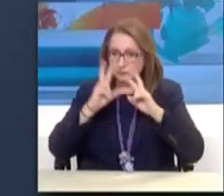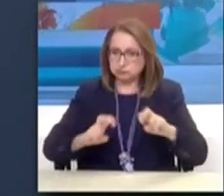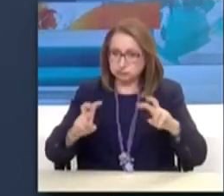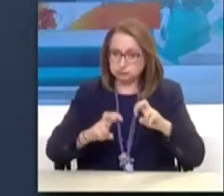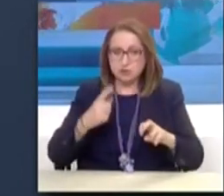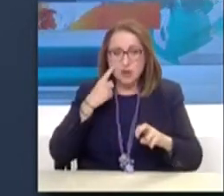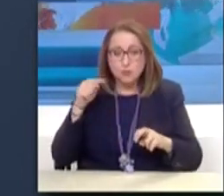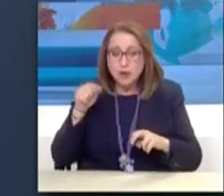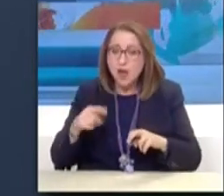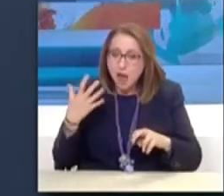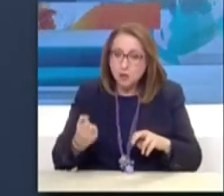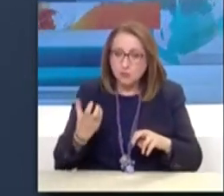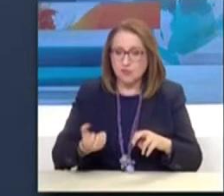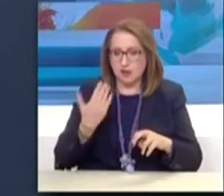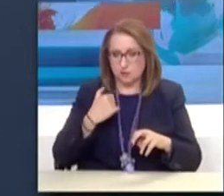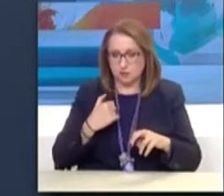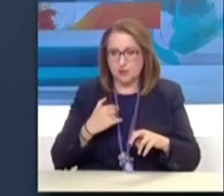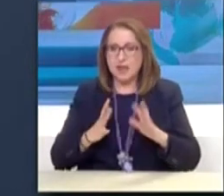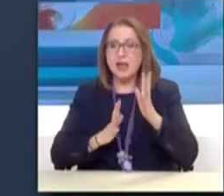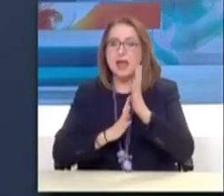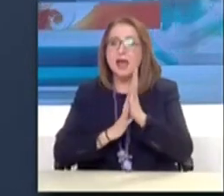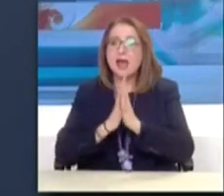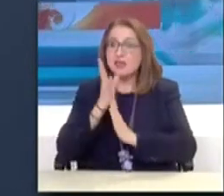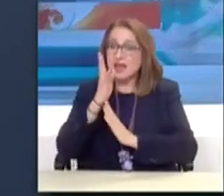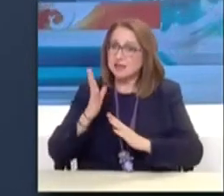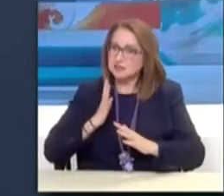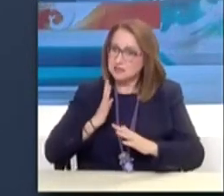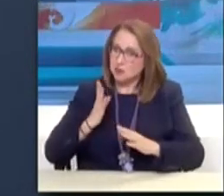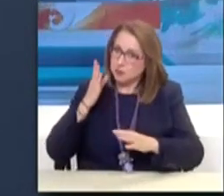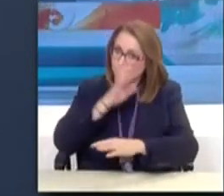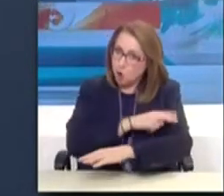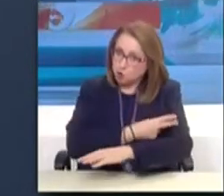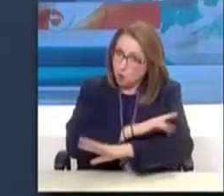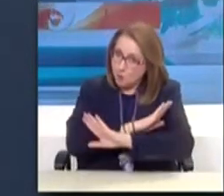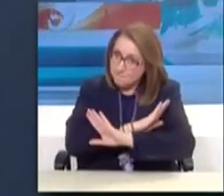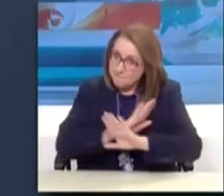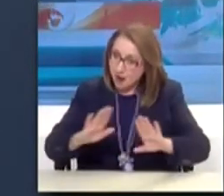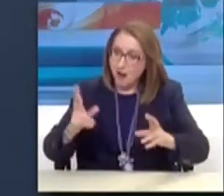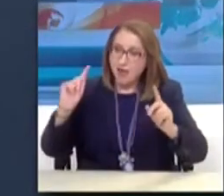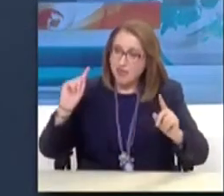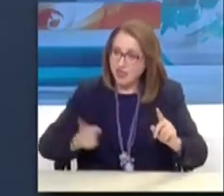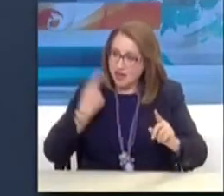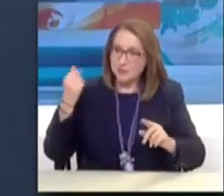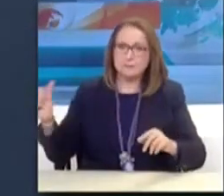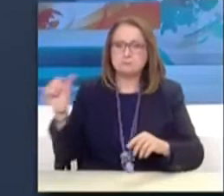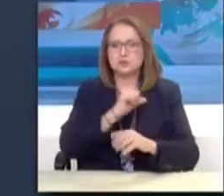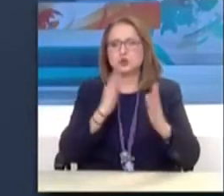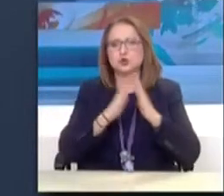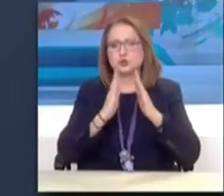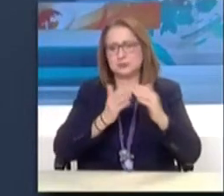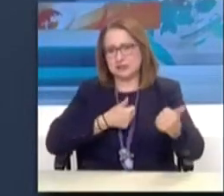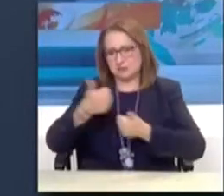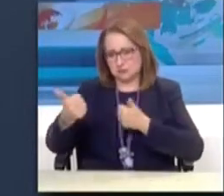ιού. 14 συμπολίτες μας έχουν ήδη πάρει εξιτήρια από το νοσοκομείο. Οι συμβουλές μας προς το γενικό πληθυσμό